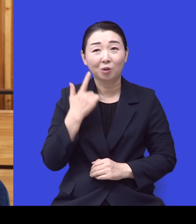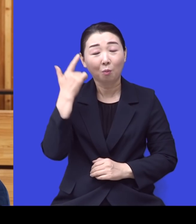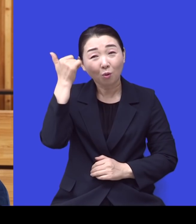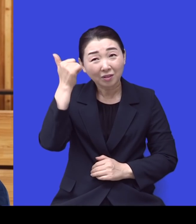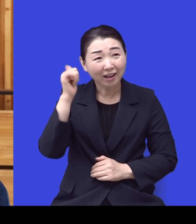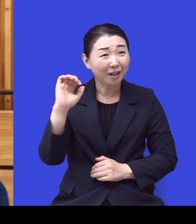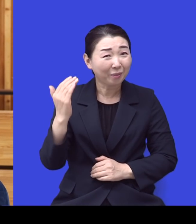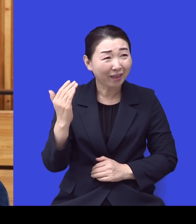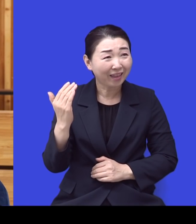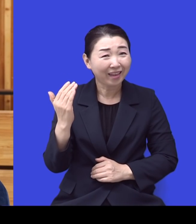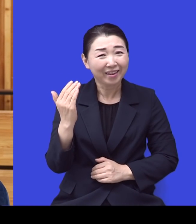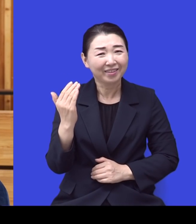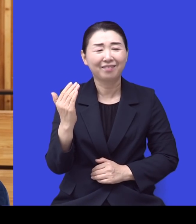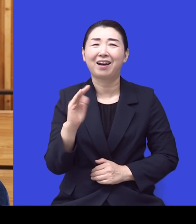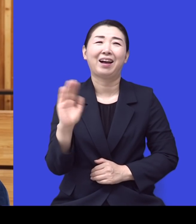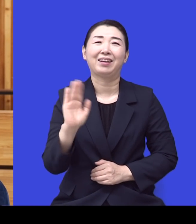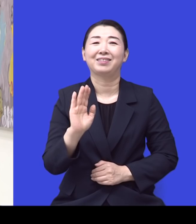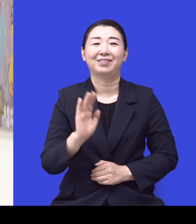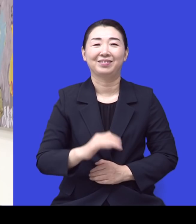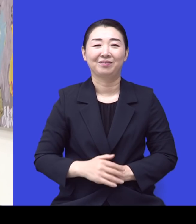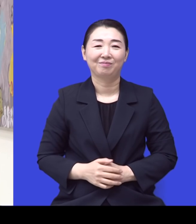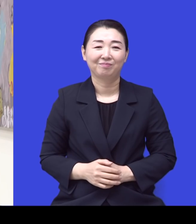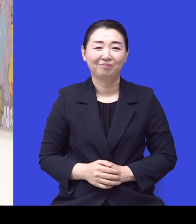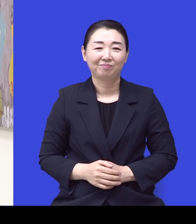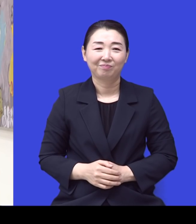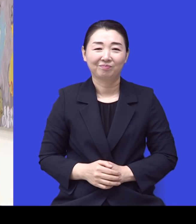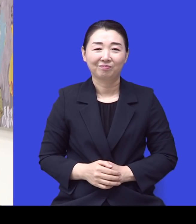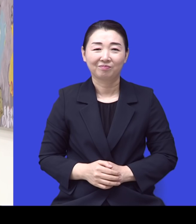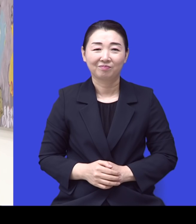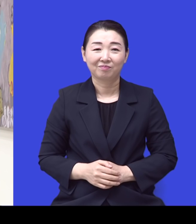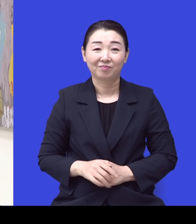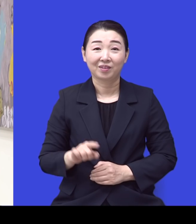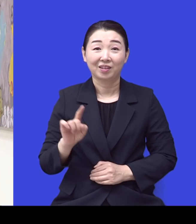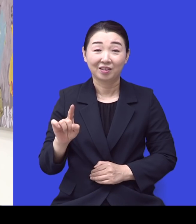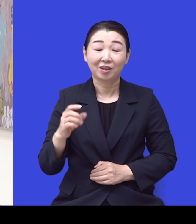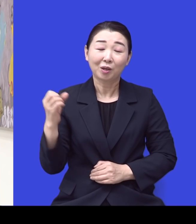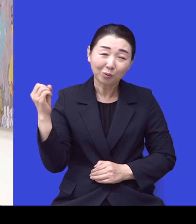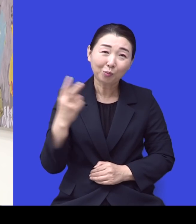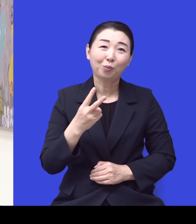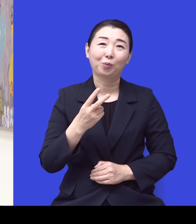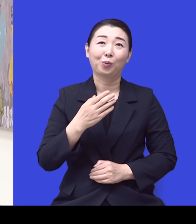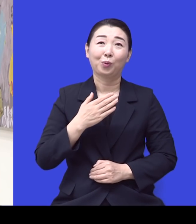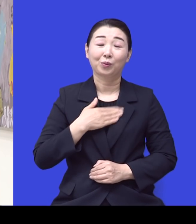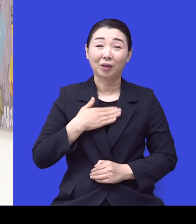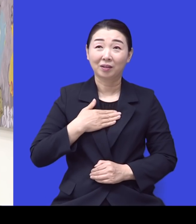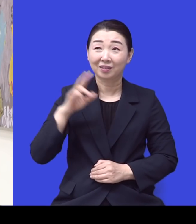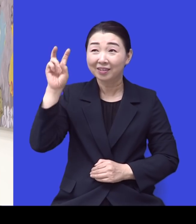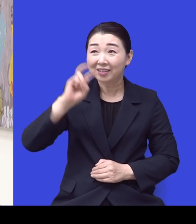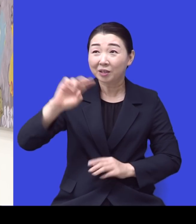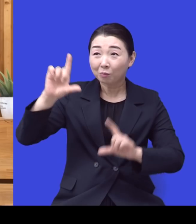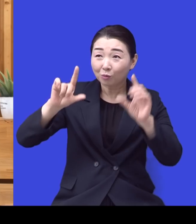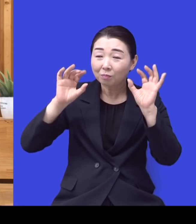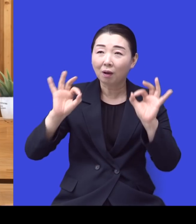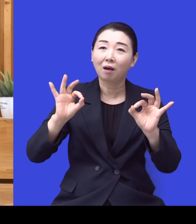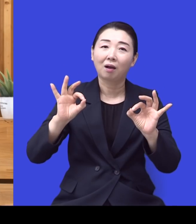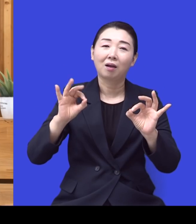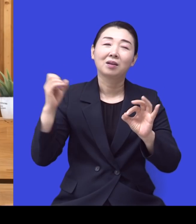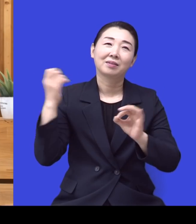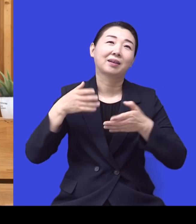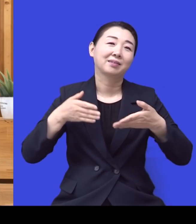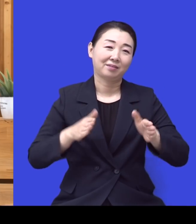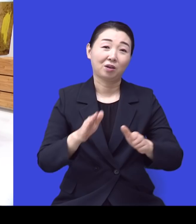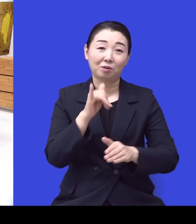거는 생각도 안 해봤고요. 그게 저에겐 또 다른 본 어게인의 모습이었던 것 같아요. 보통의